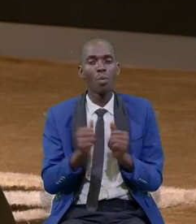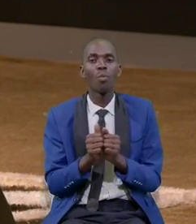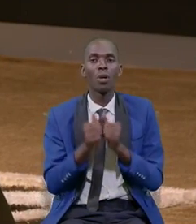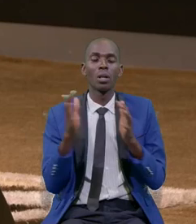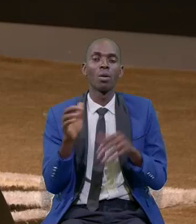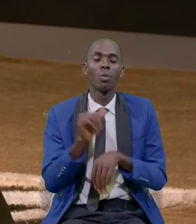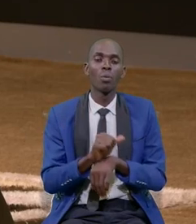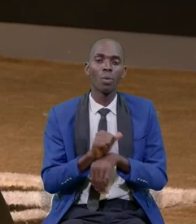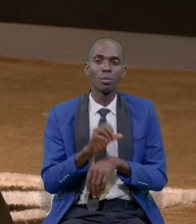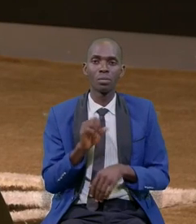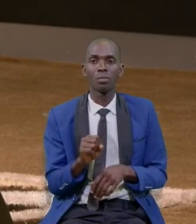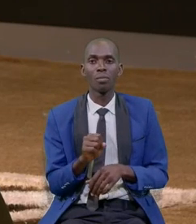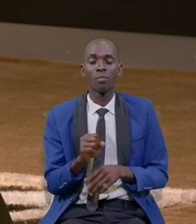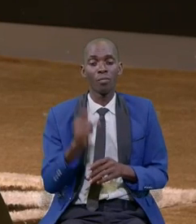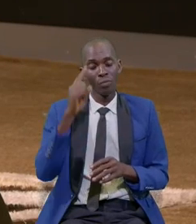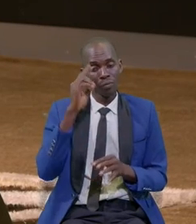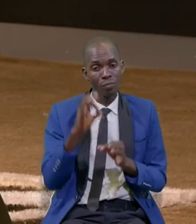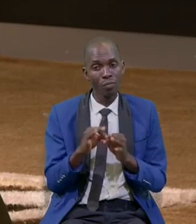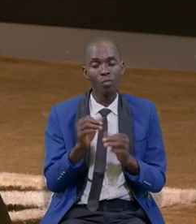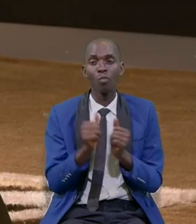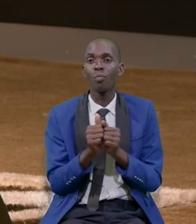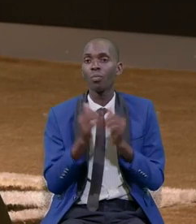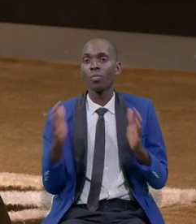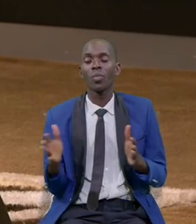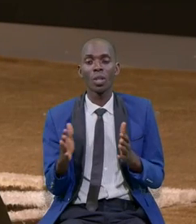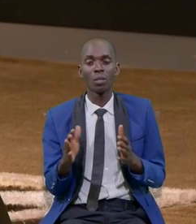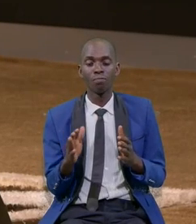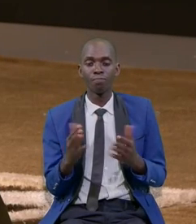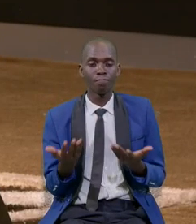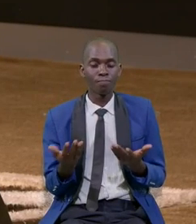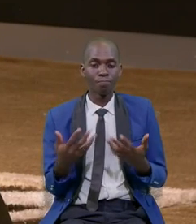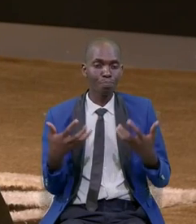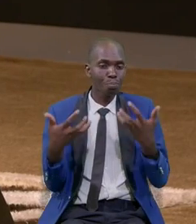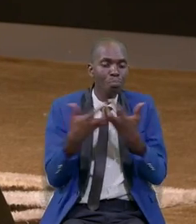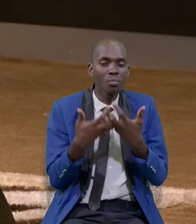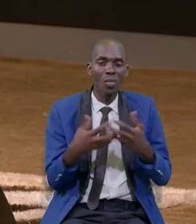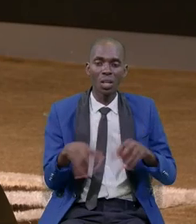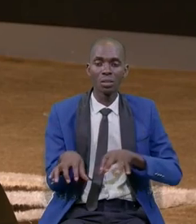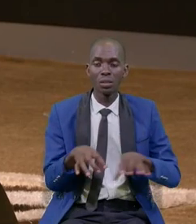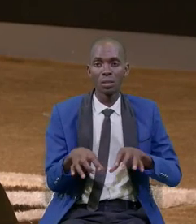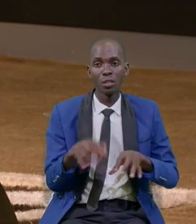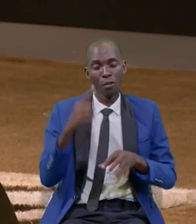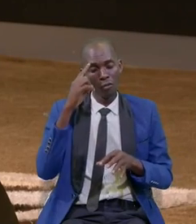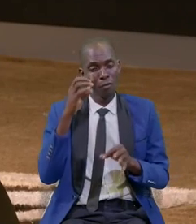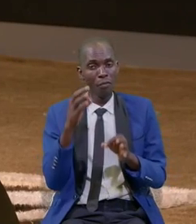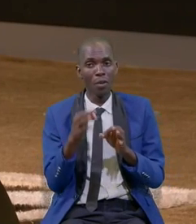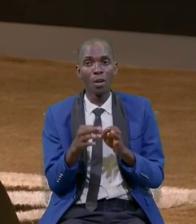les œuvres, la foi sans les actions correspondantes, la